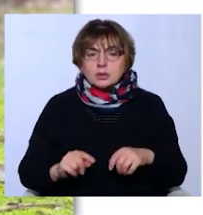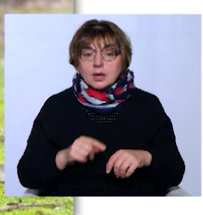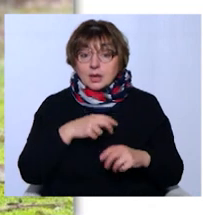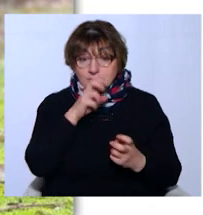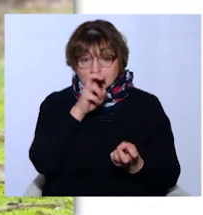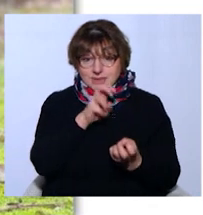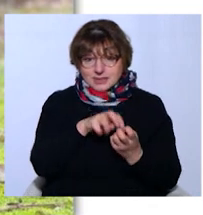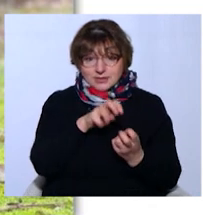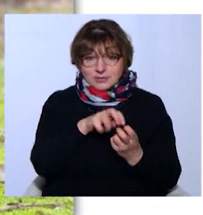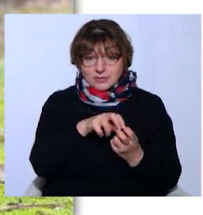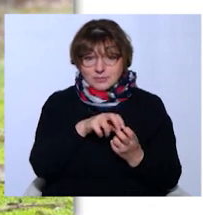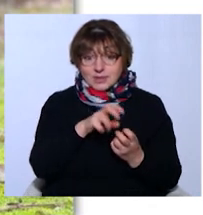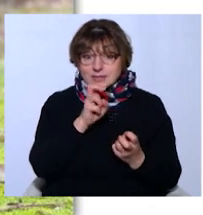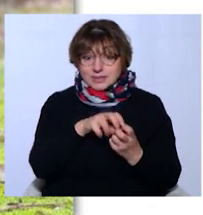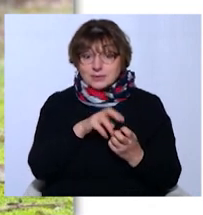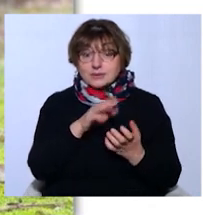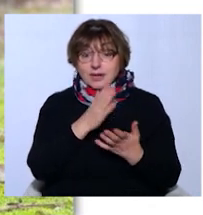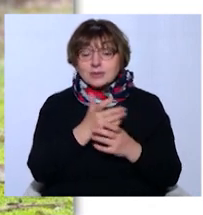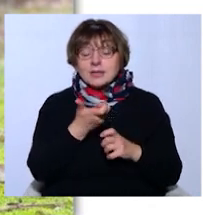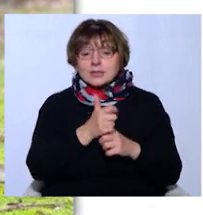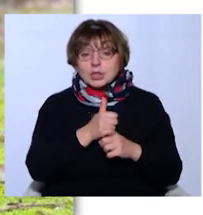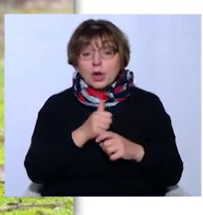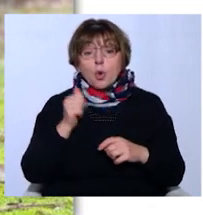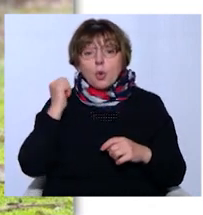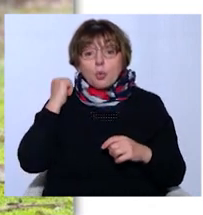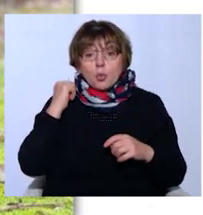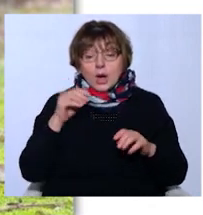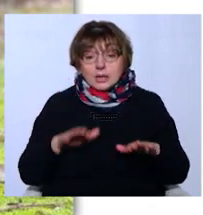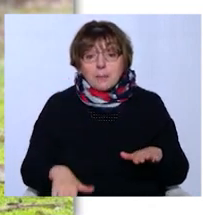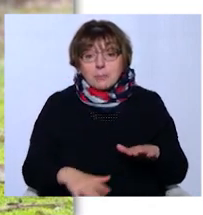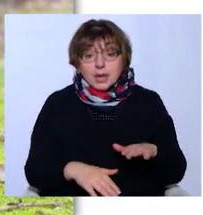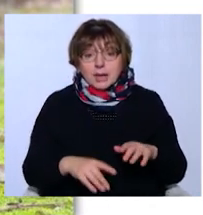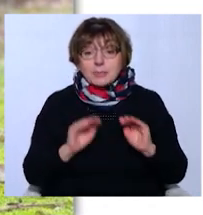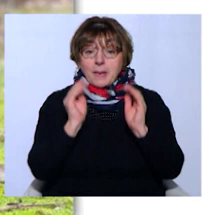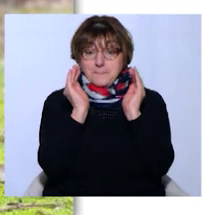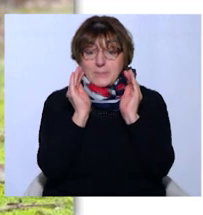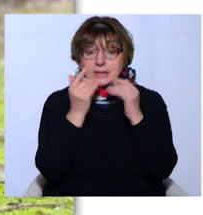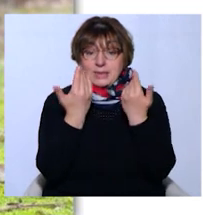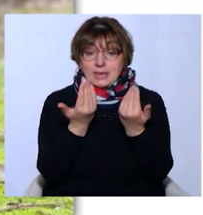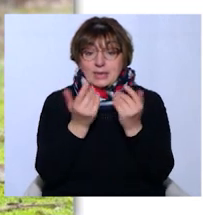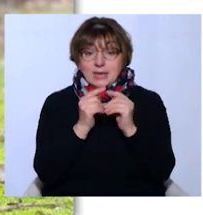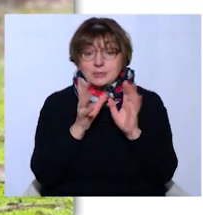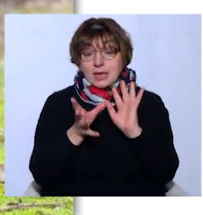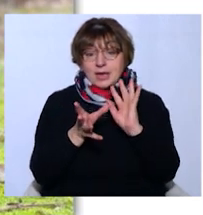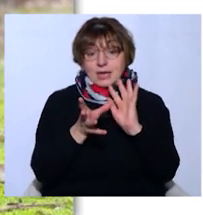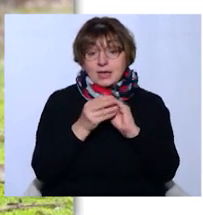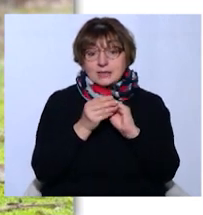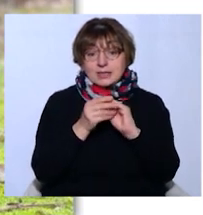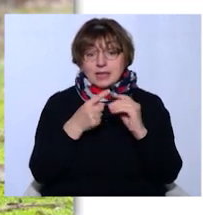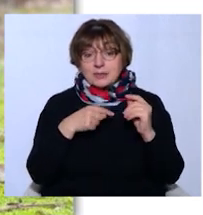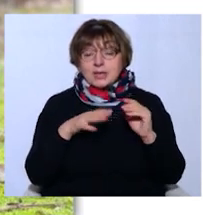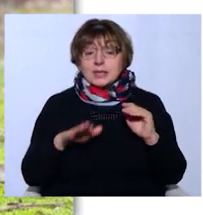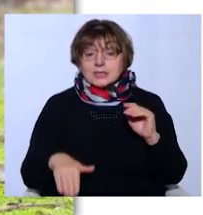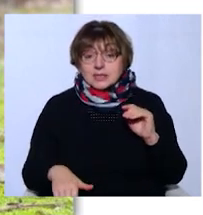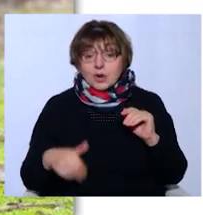ციყვი. ციყვს აქვს ასევე ძალიან ძლიერი უკანა კიდურები, მოკლე წინა კიდურები და ერთად ამ წინა